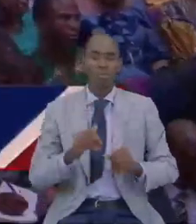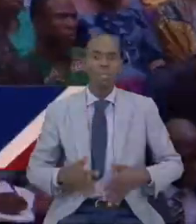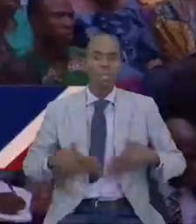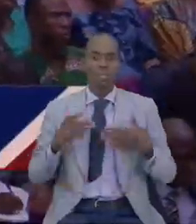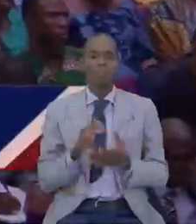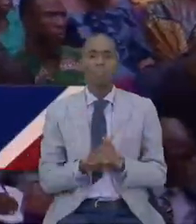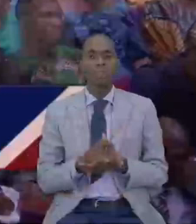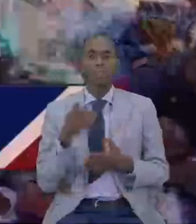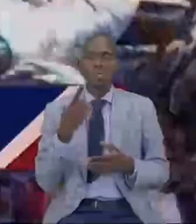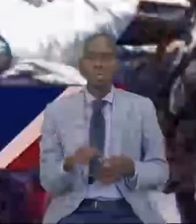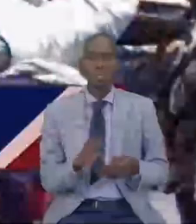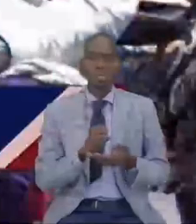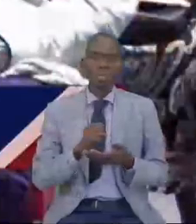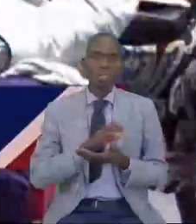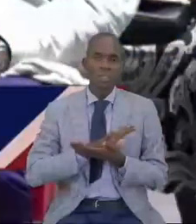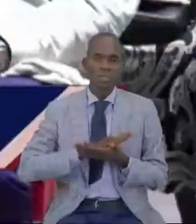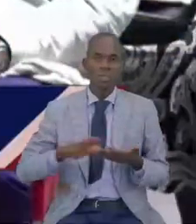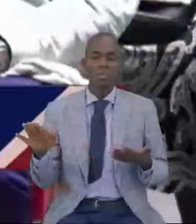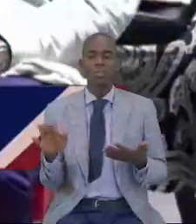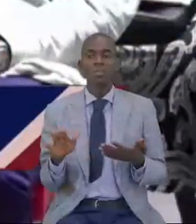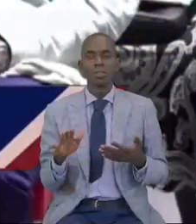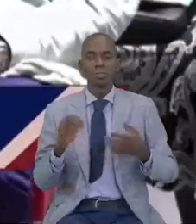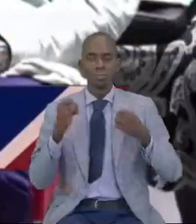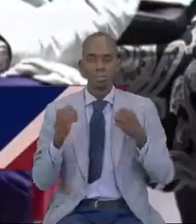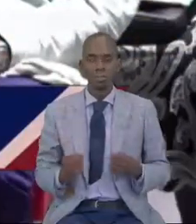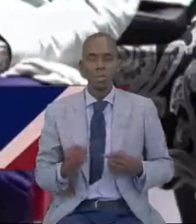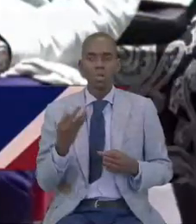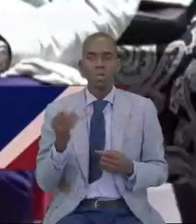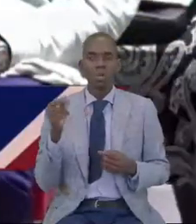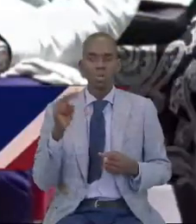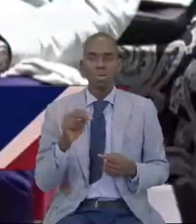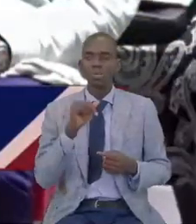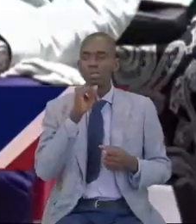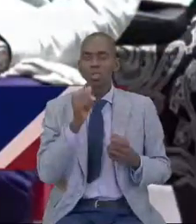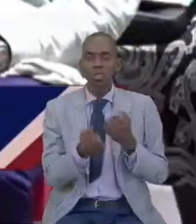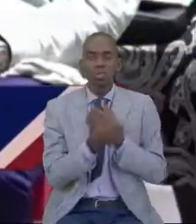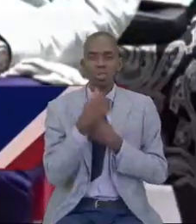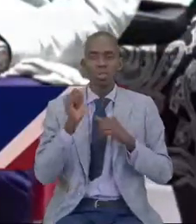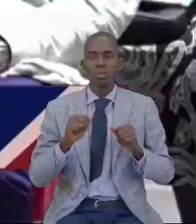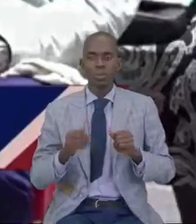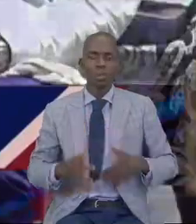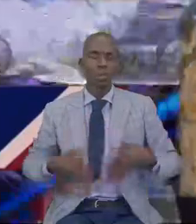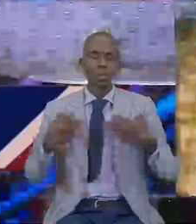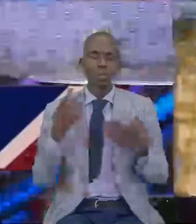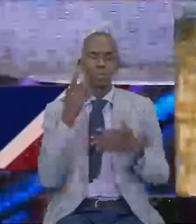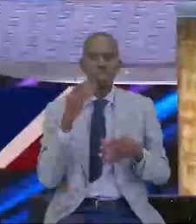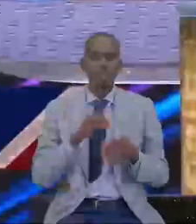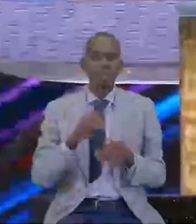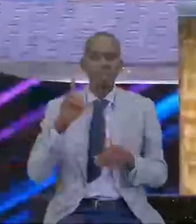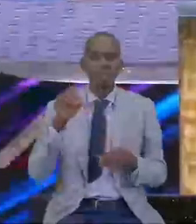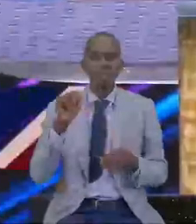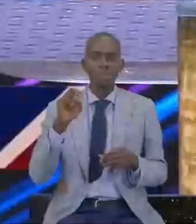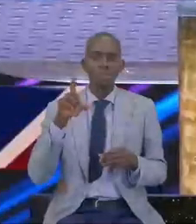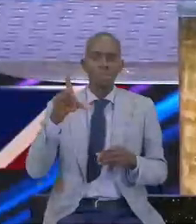La fortitude sanctifiée d'une vie invincible. Voyons Daniel au chapitre 1, verset